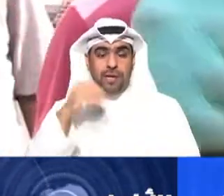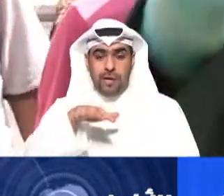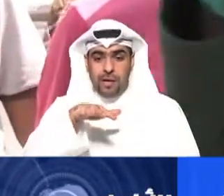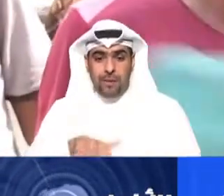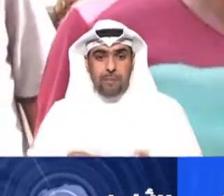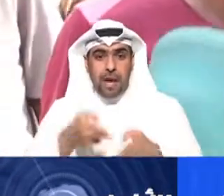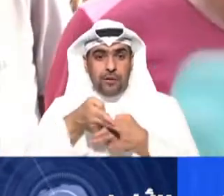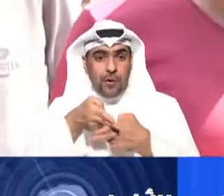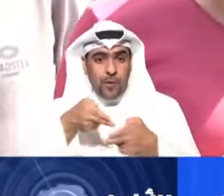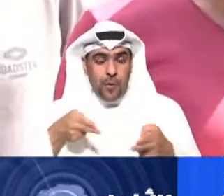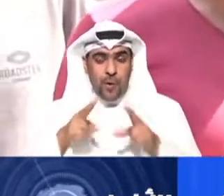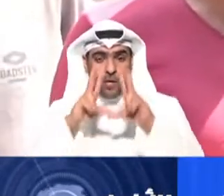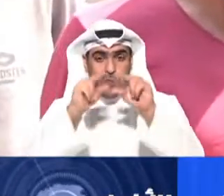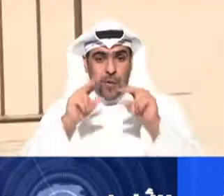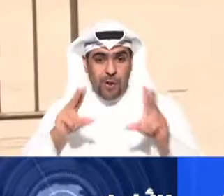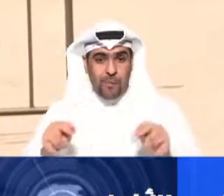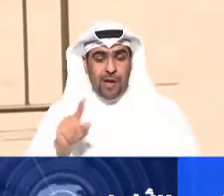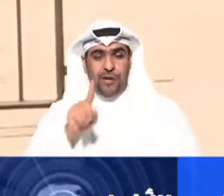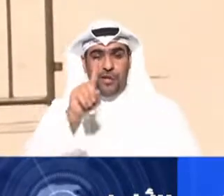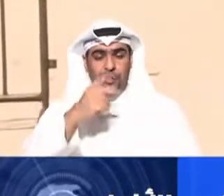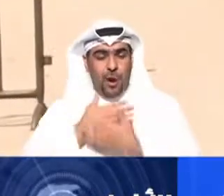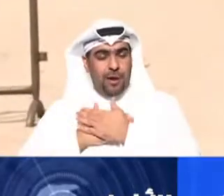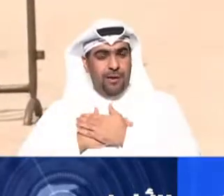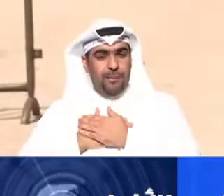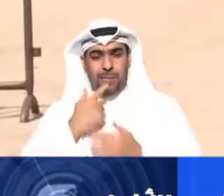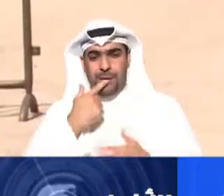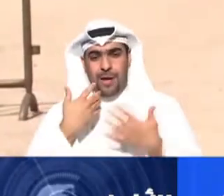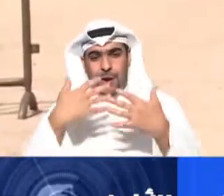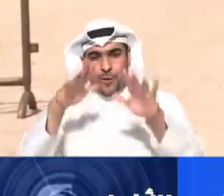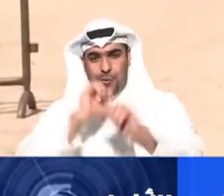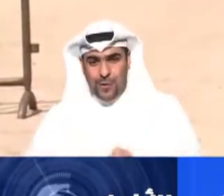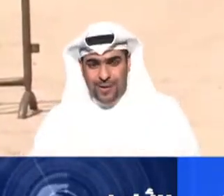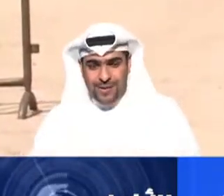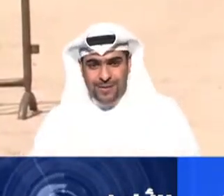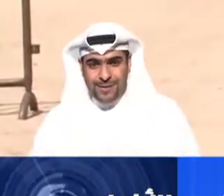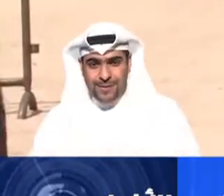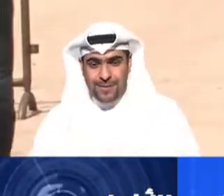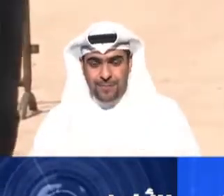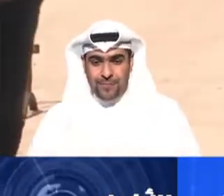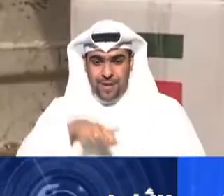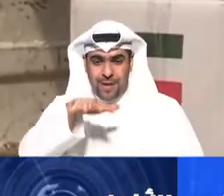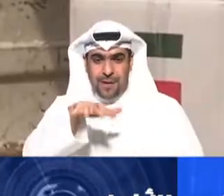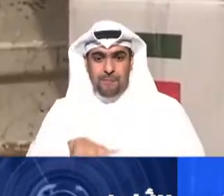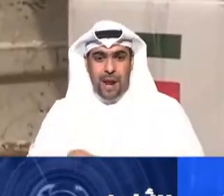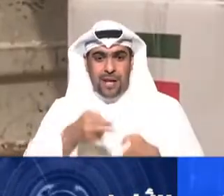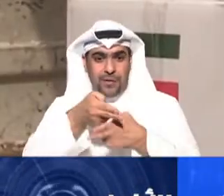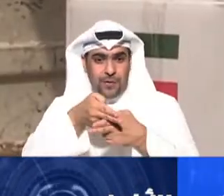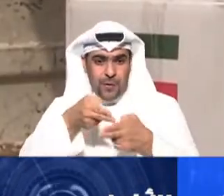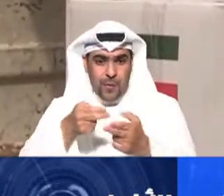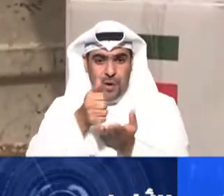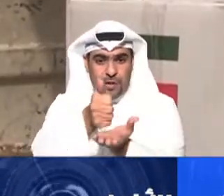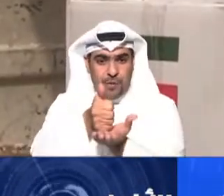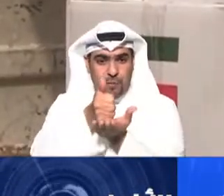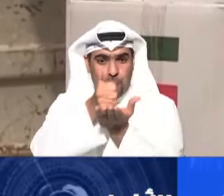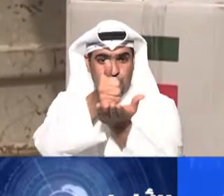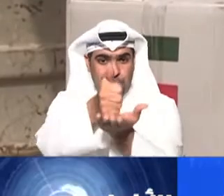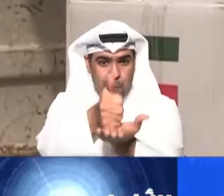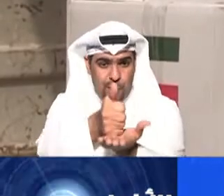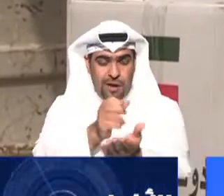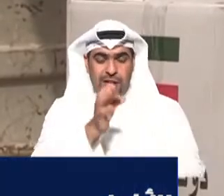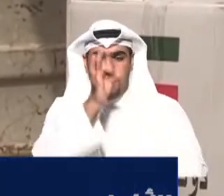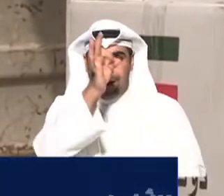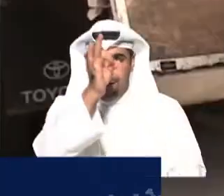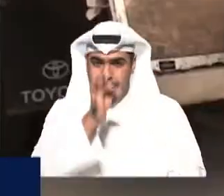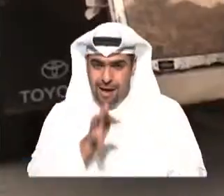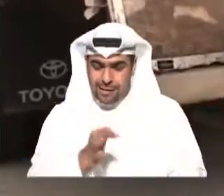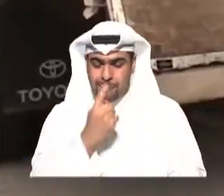دوله الكويت والدوله اللبنانيه. الايادي البيضاء تستحق من العالم الاحتفاء بانسانيتها، ودوله الكويت